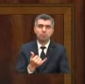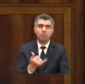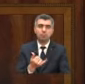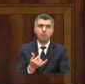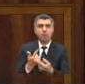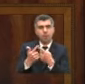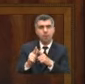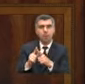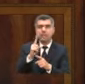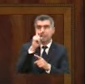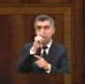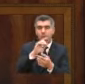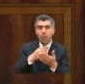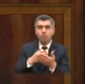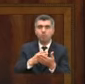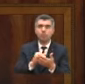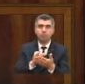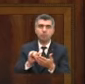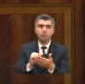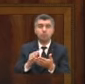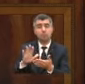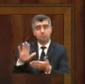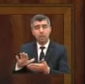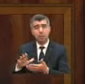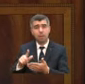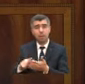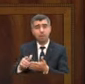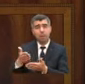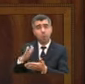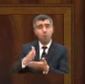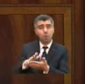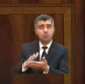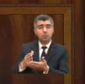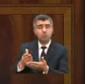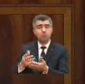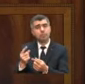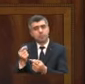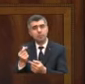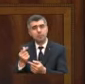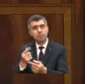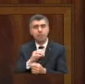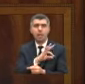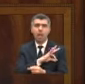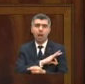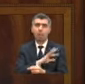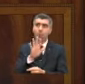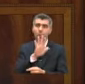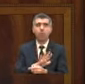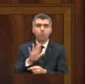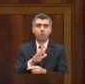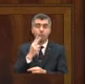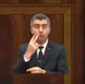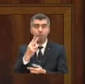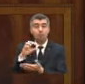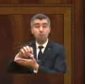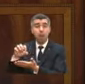فيه الأسوأ. احنا بقي عندنا الوفيات إلى الآن ولكن الحمد لله قليلة، الله يرحم الجميع، ولكن الدول الأخرى كتشوفوا كيفاش حال